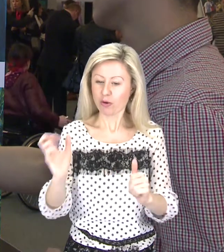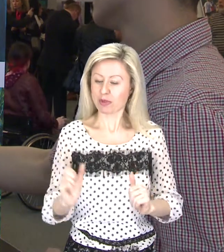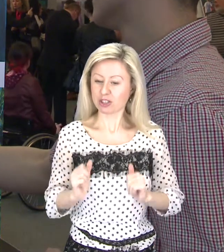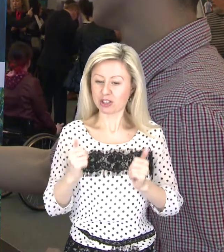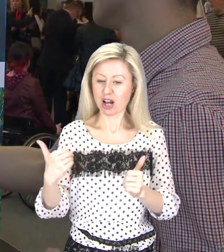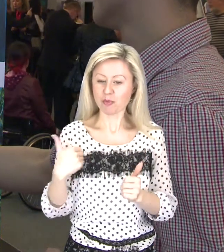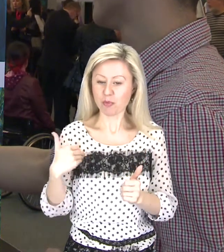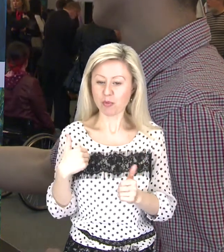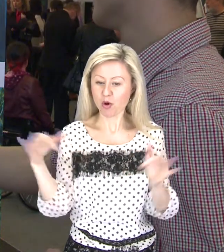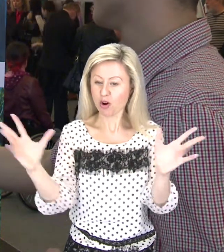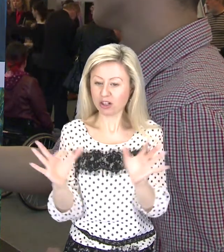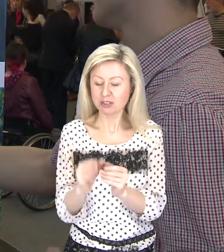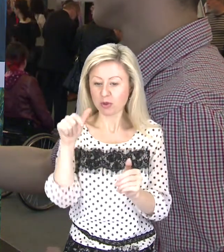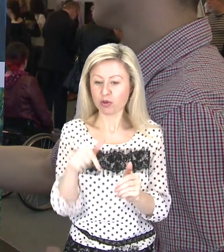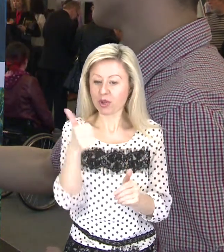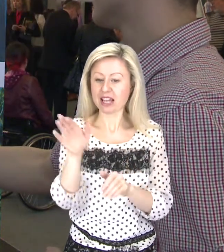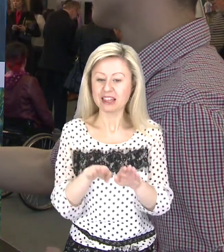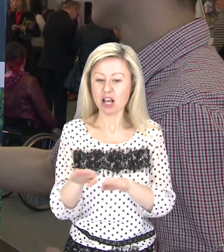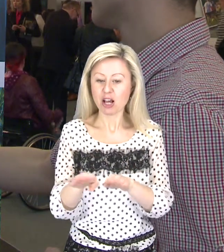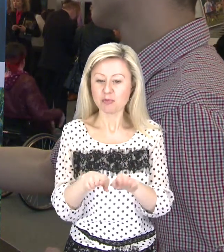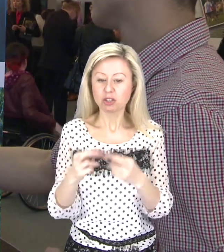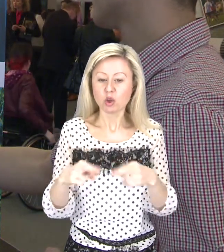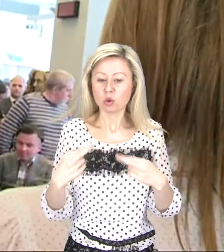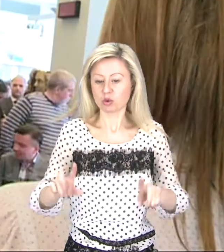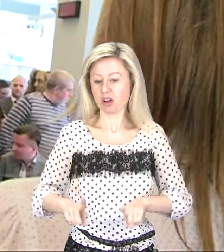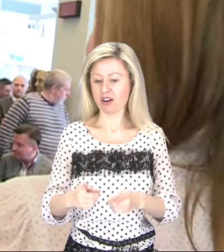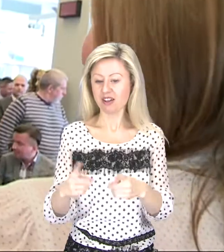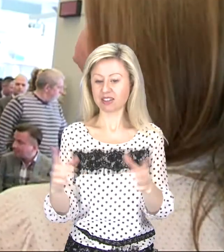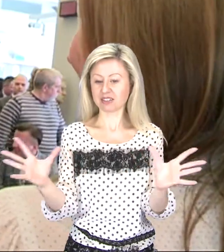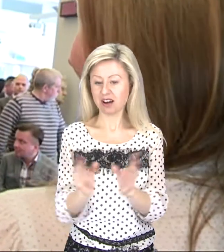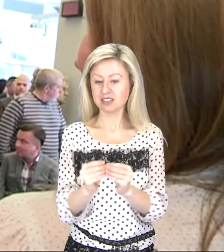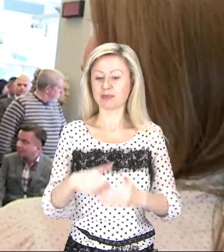skupi w jednym miejscu przynajmniej kilkadziesiąt organizacji.